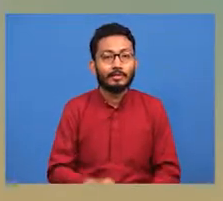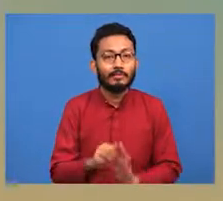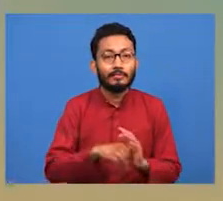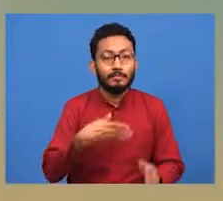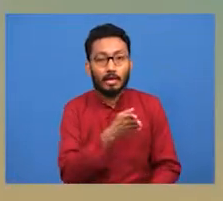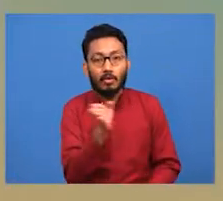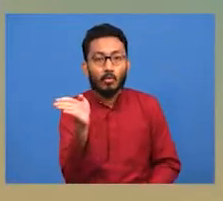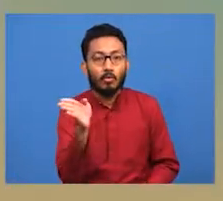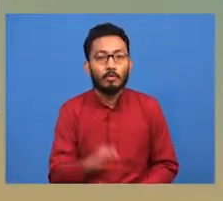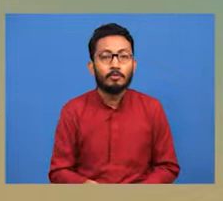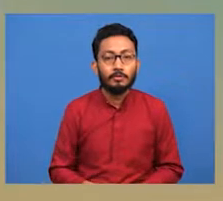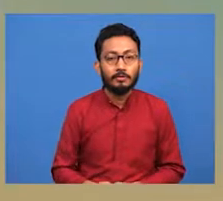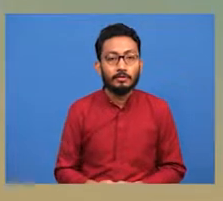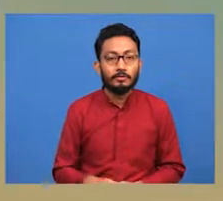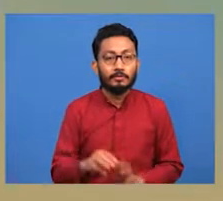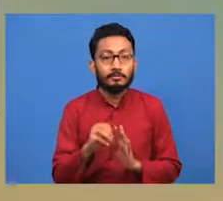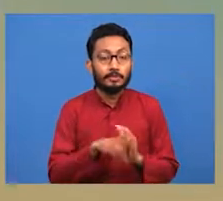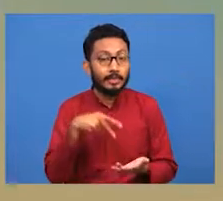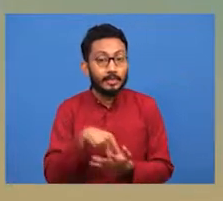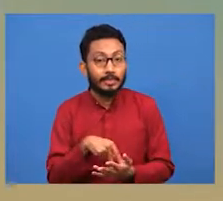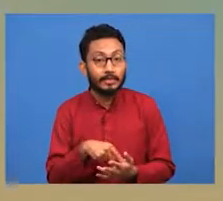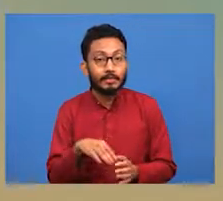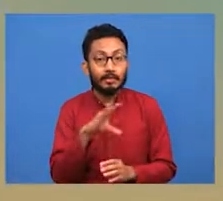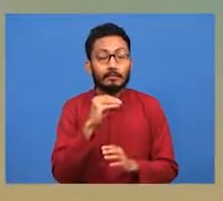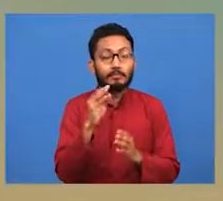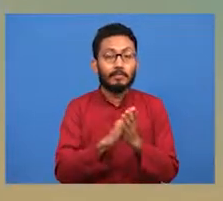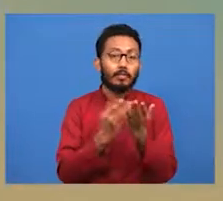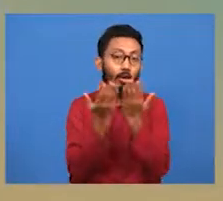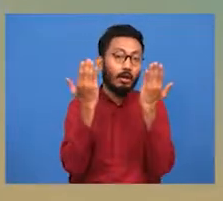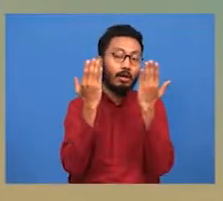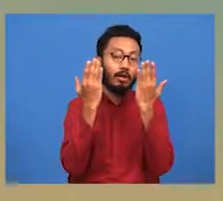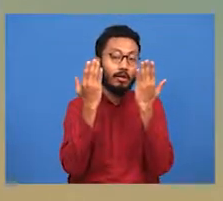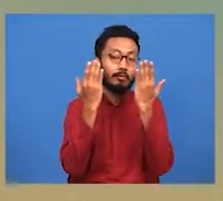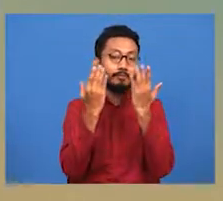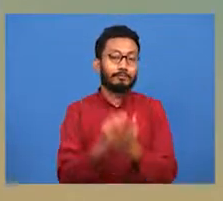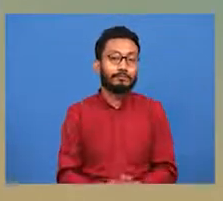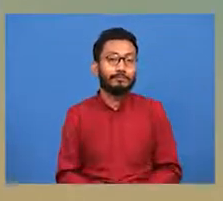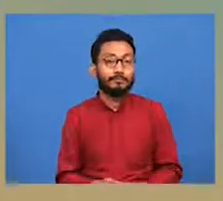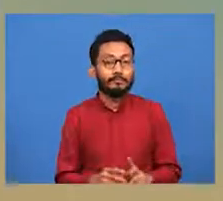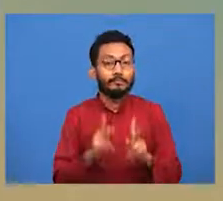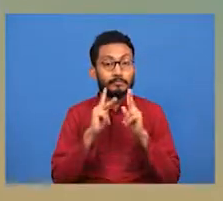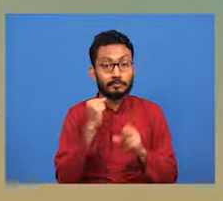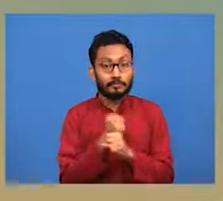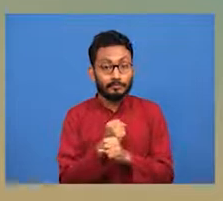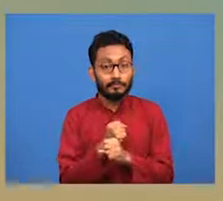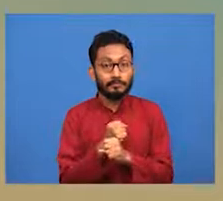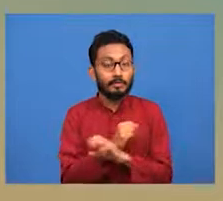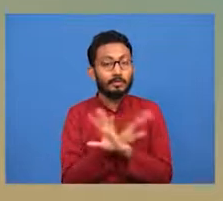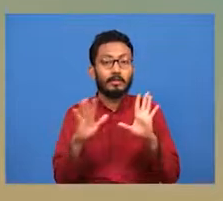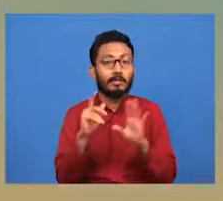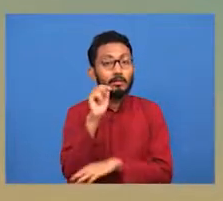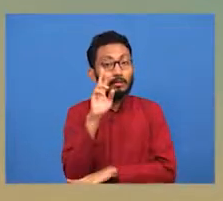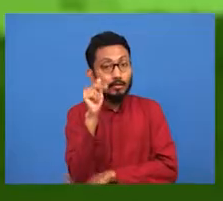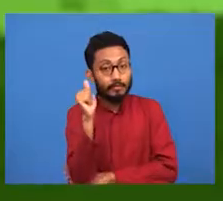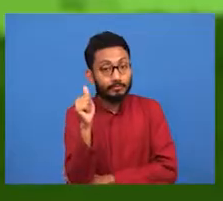membelok, berdiri dan berdoa ialah kata kerja aktif tak transitif.